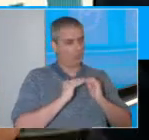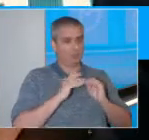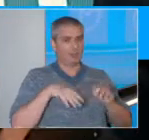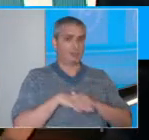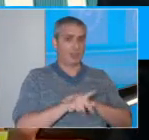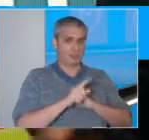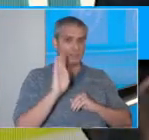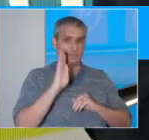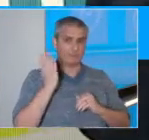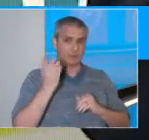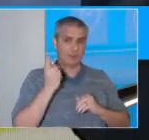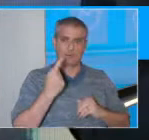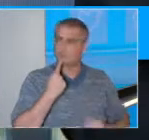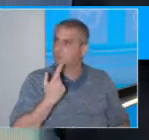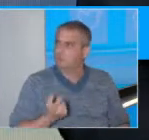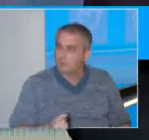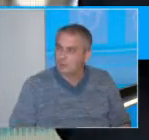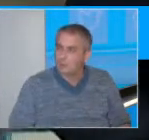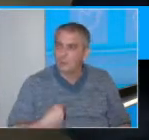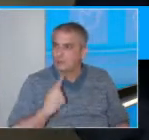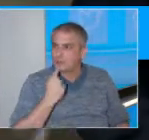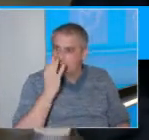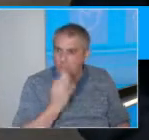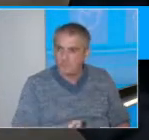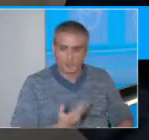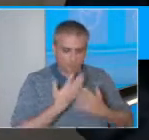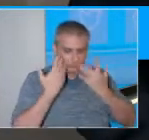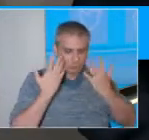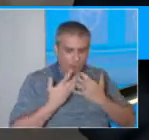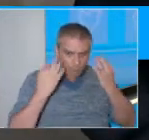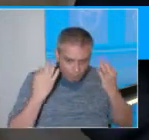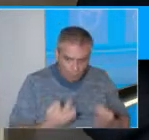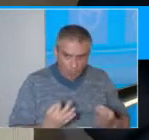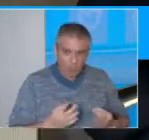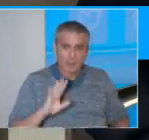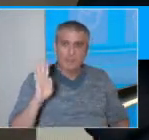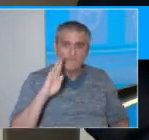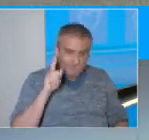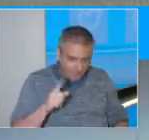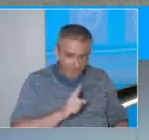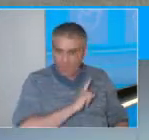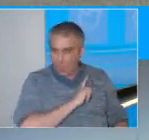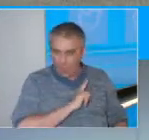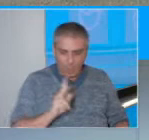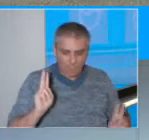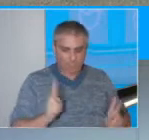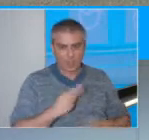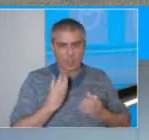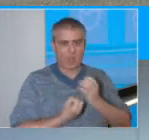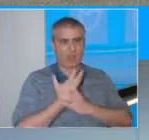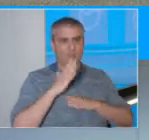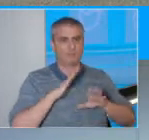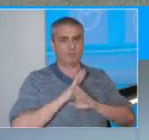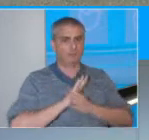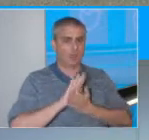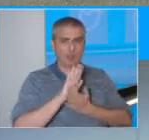תחת בנימין נתניהו, אבל אתה לא אומר את זה בפורש. אני אומר את זה בצורה ברורה. נתניהו לא יכול להרכיב